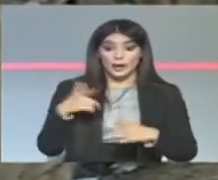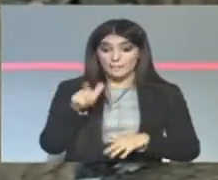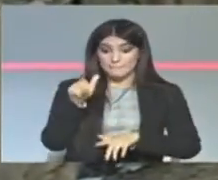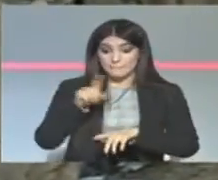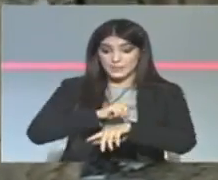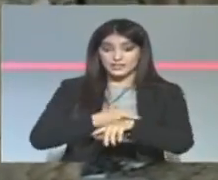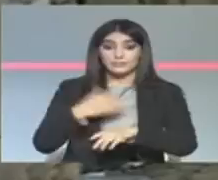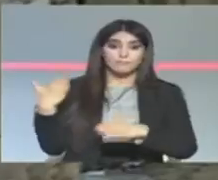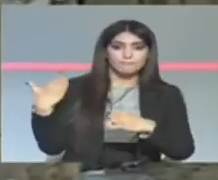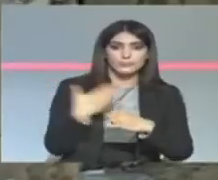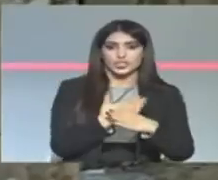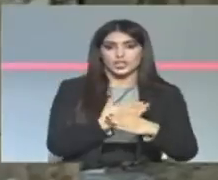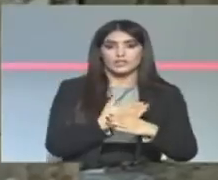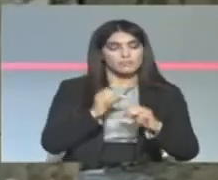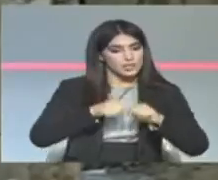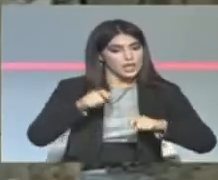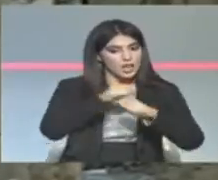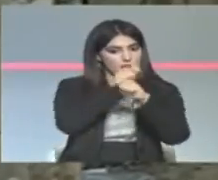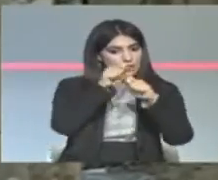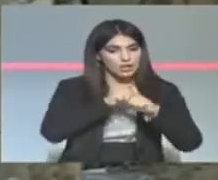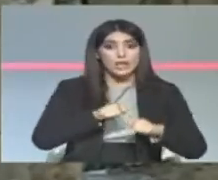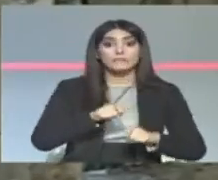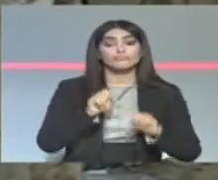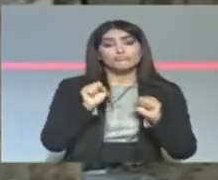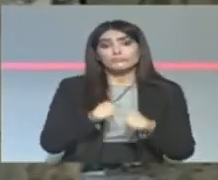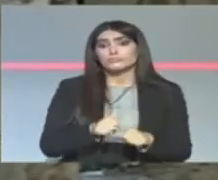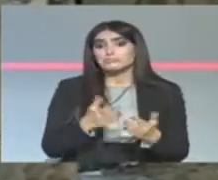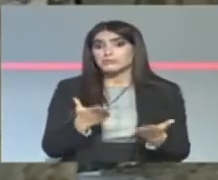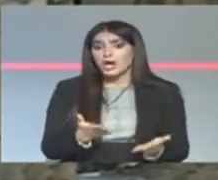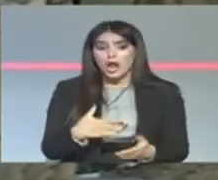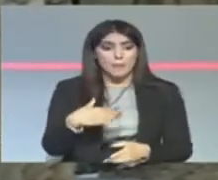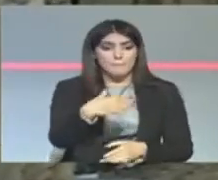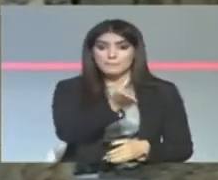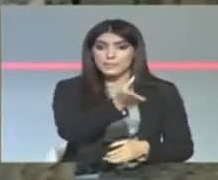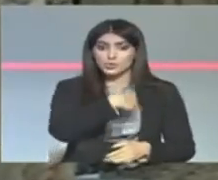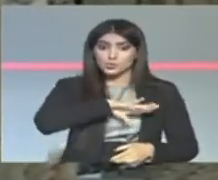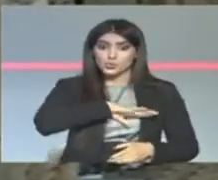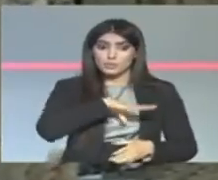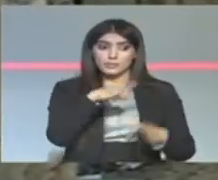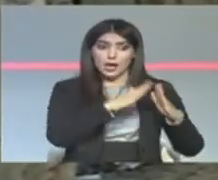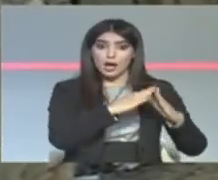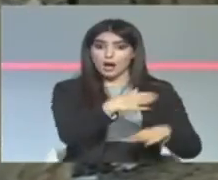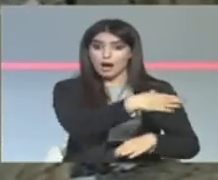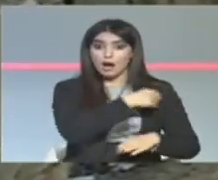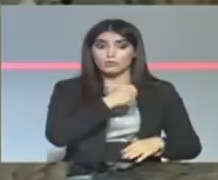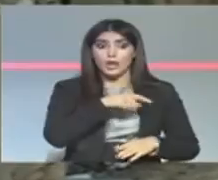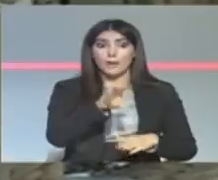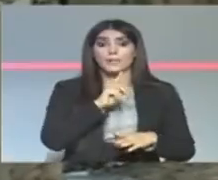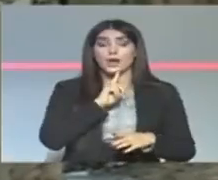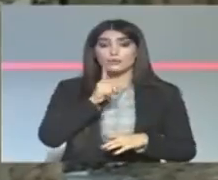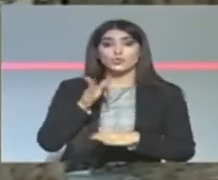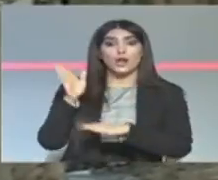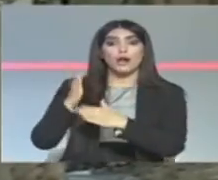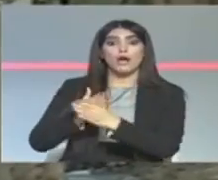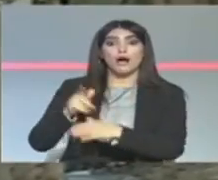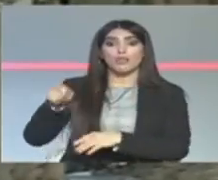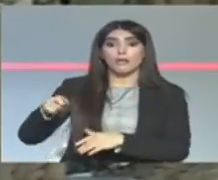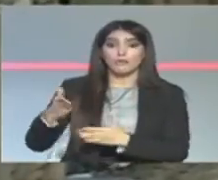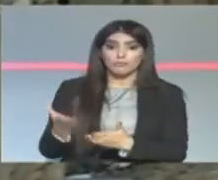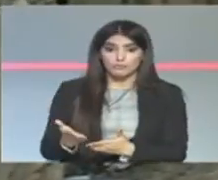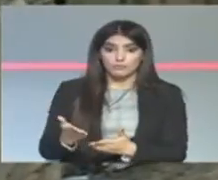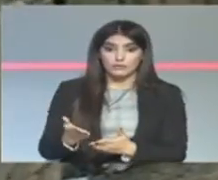تدخلوا احتراز على خط هنالك العقار يقوم اه اه بالبلديه